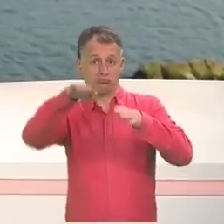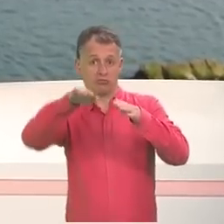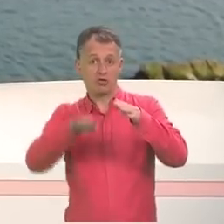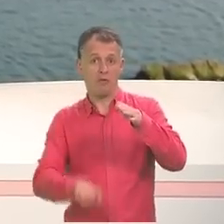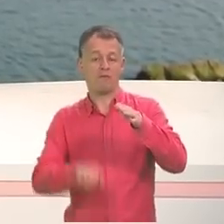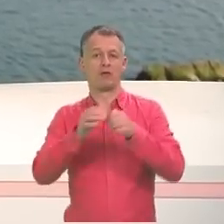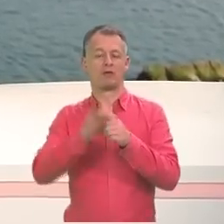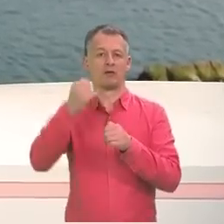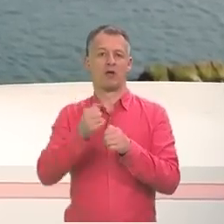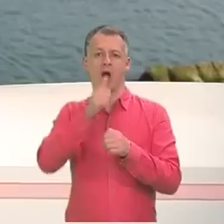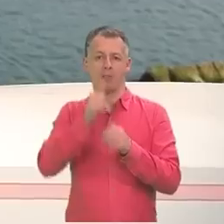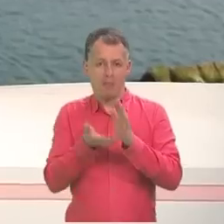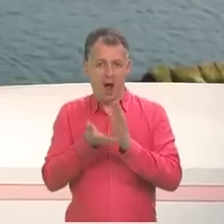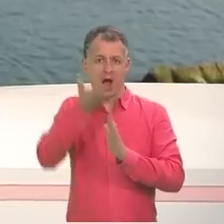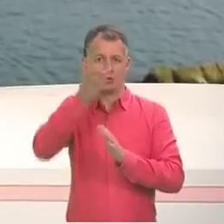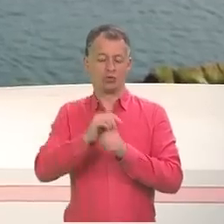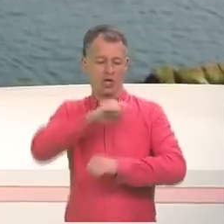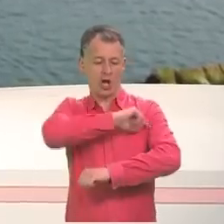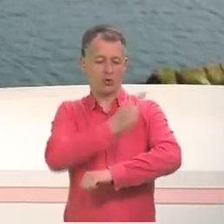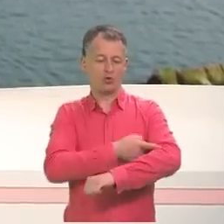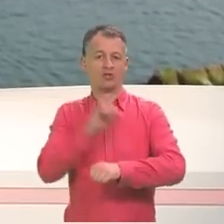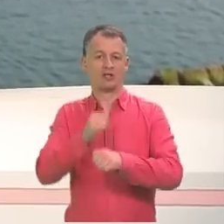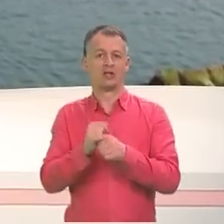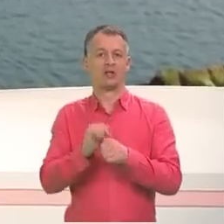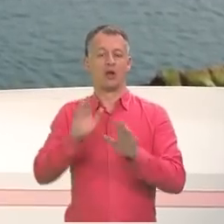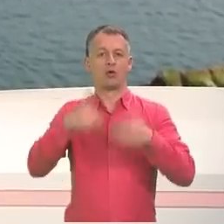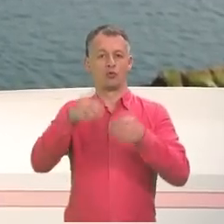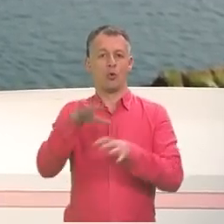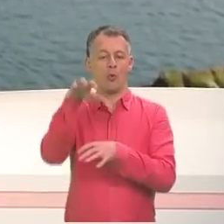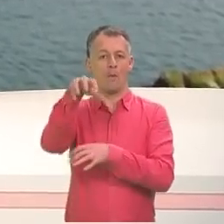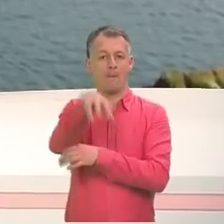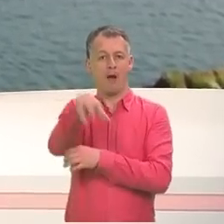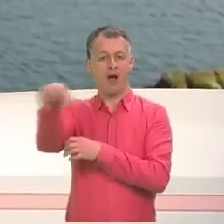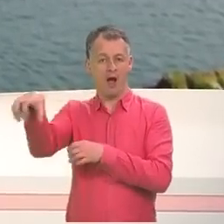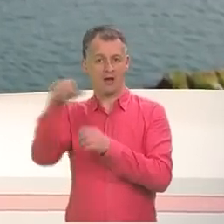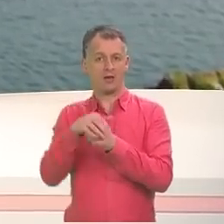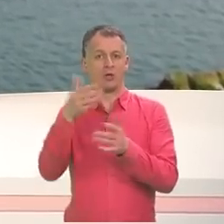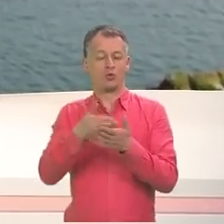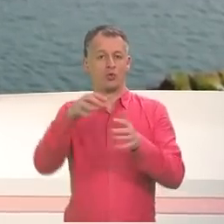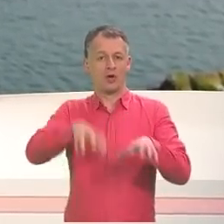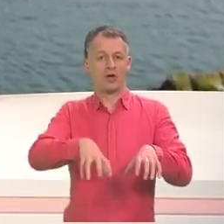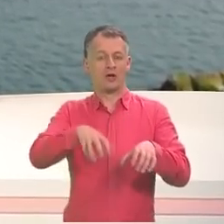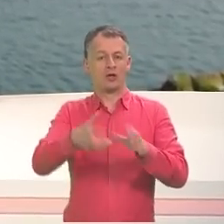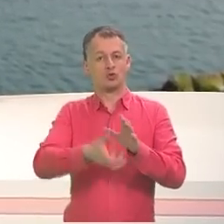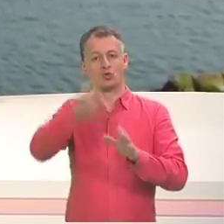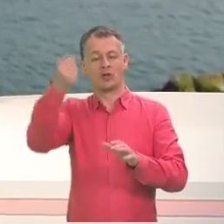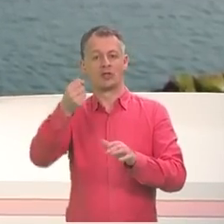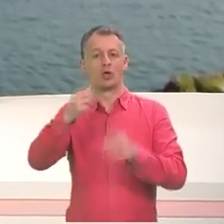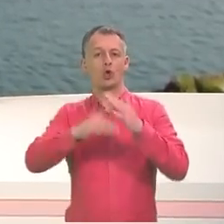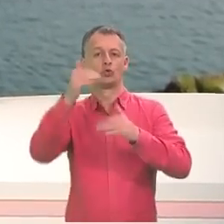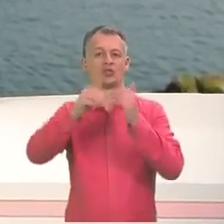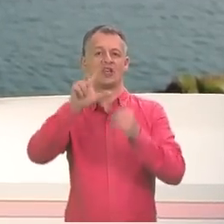a crescut alarmant. Autoritățile locale au adus o macara plutitoare ca să ridice construcția de aproximativ 35 de tone.